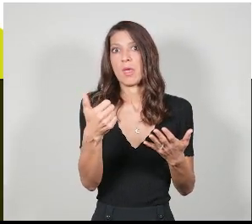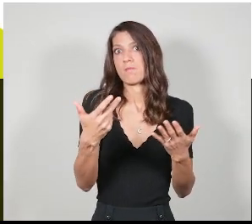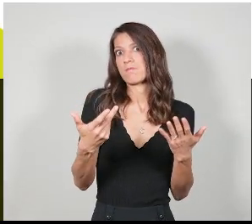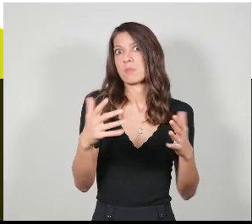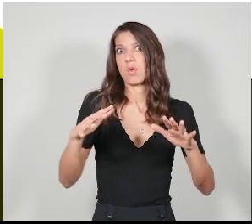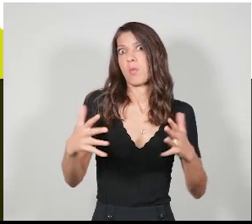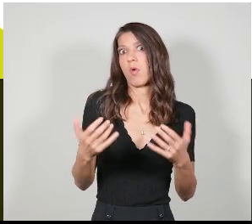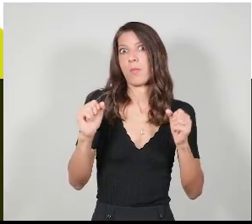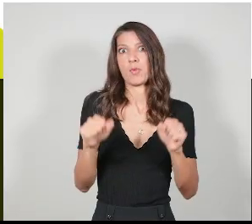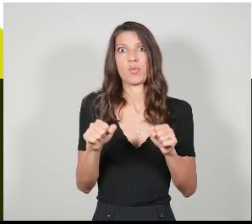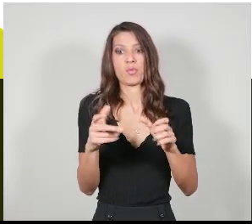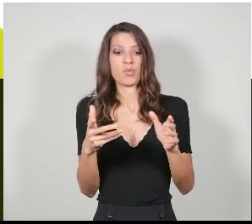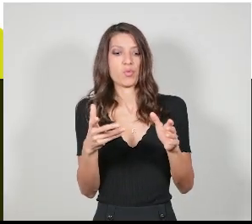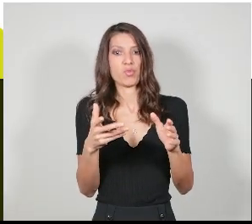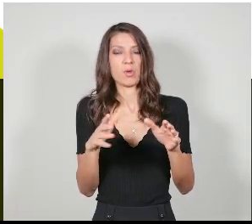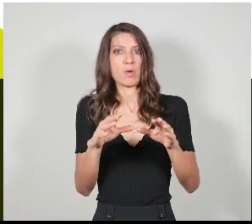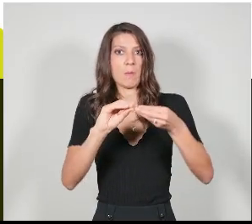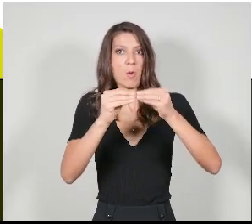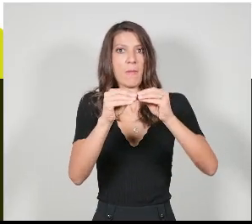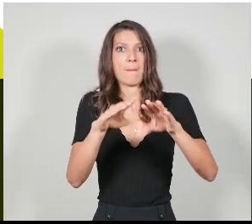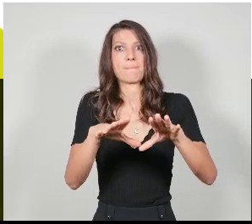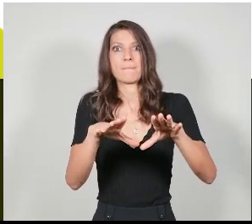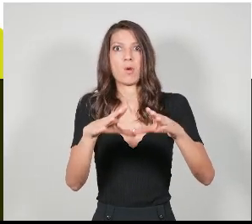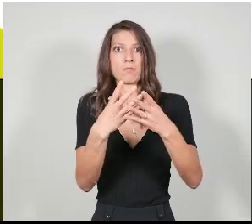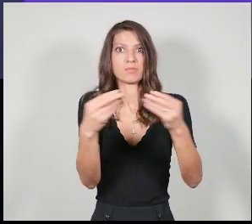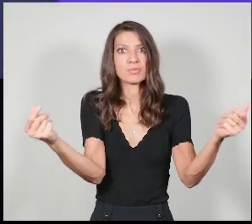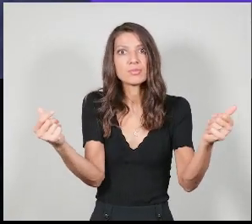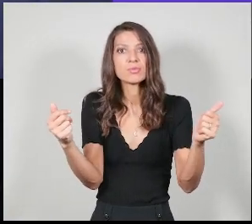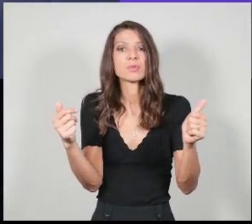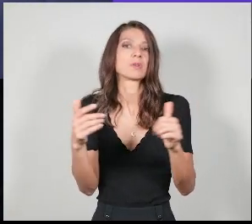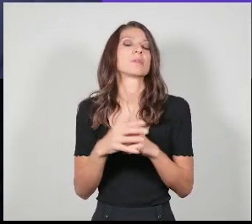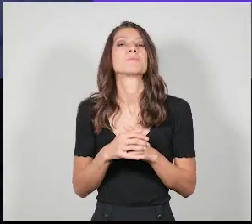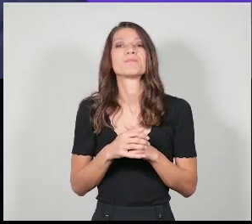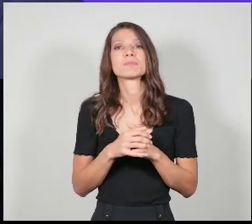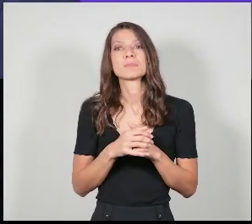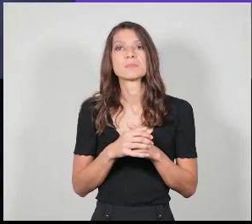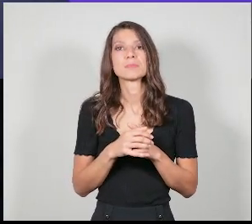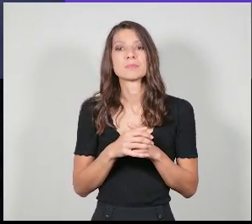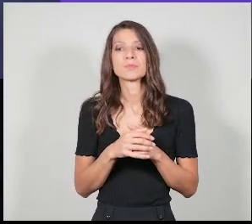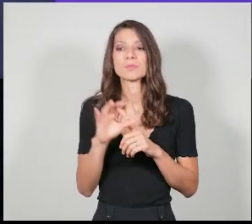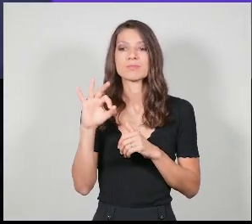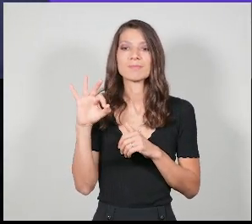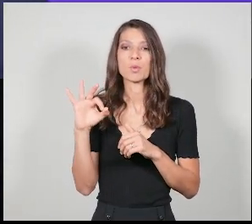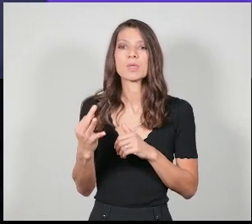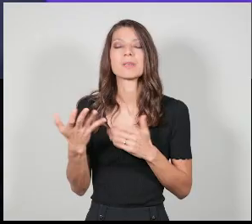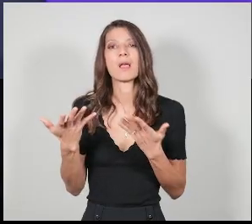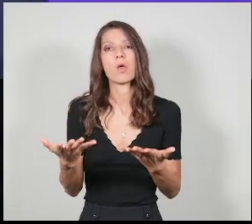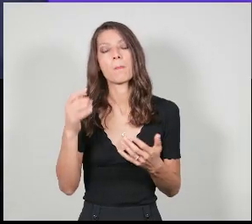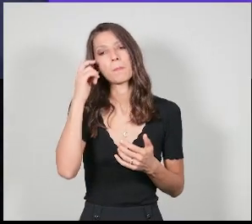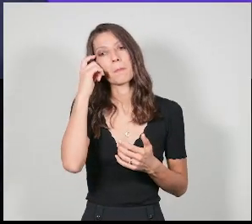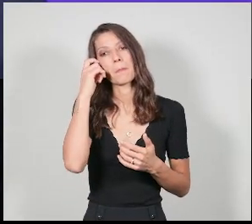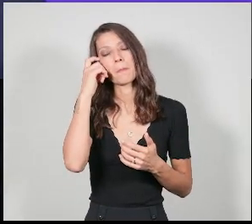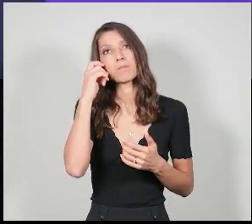et qu'est-ce qui fait qu'en l'état, il ne suffit pas à répondre? D'abord, c'est vrai qu'on pose le fait qu'il y a